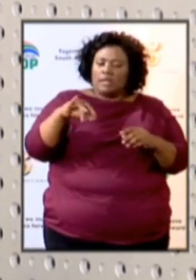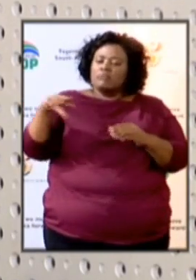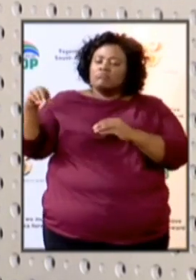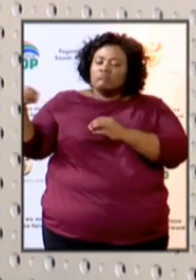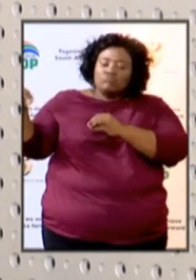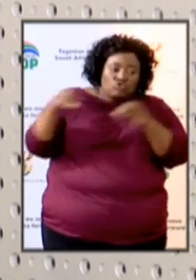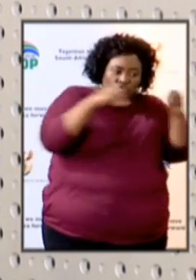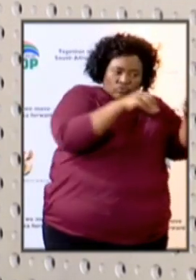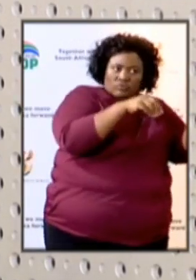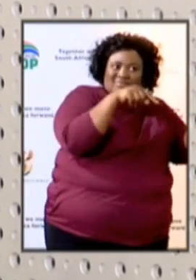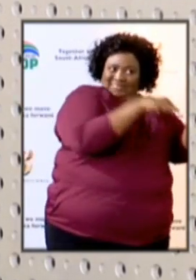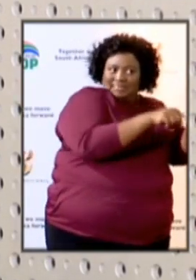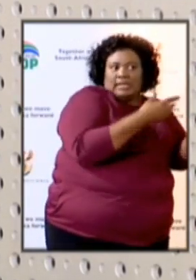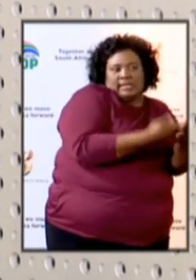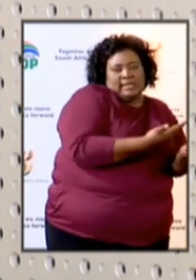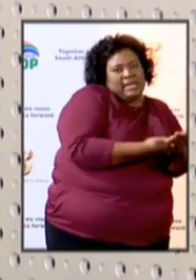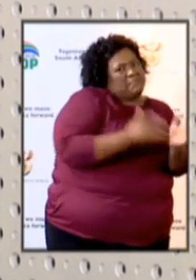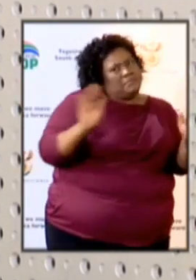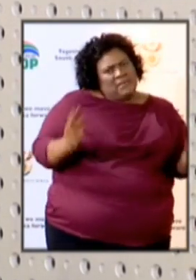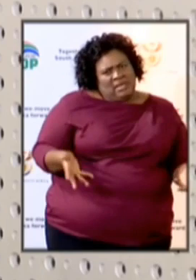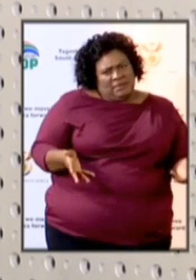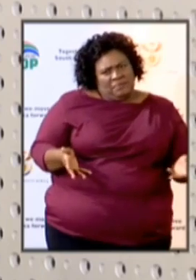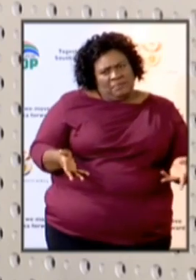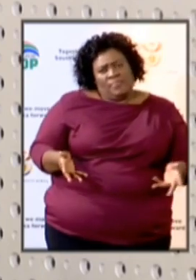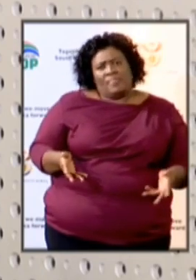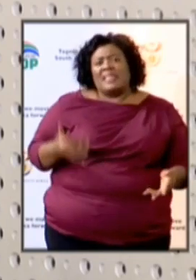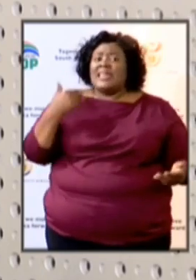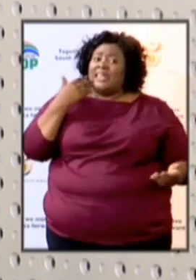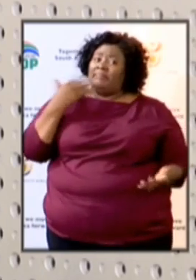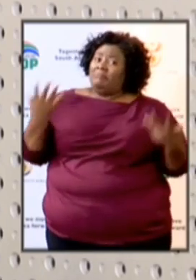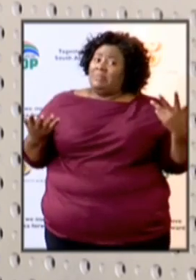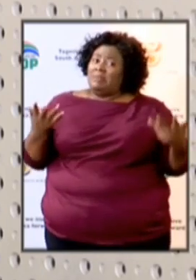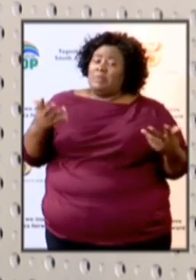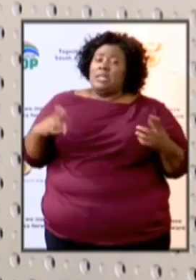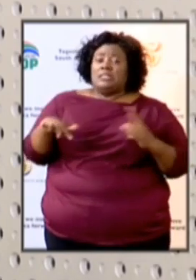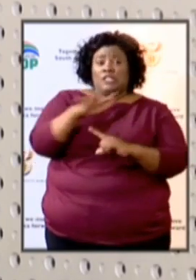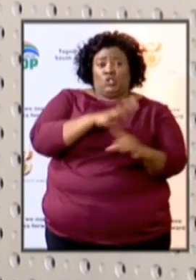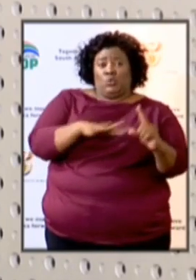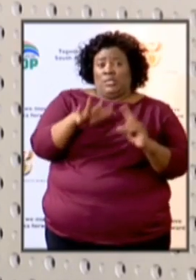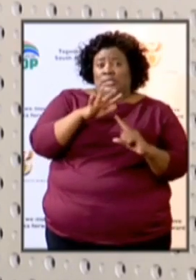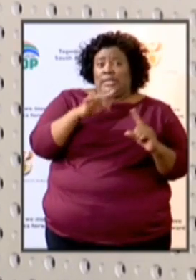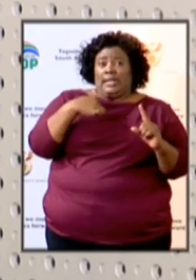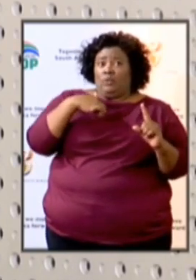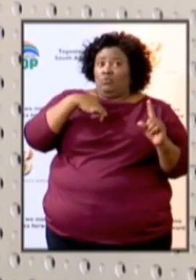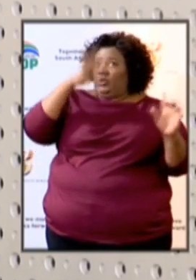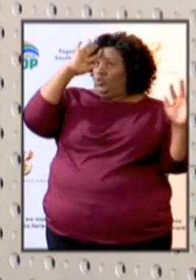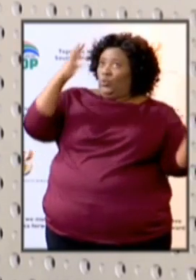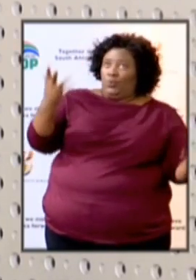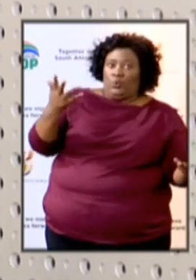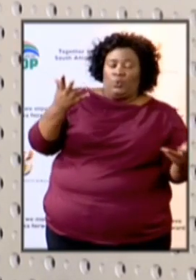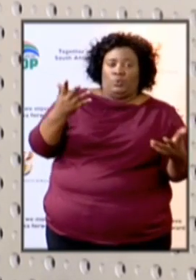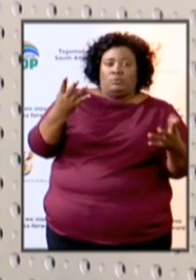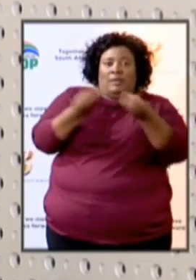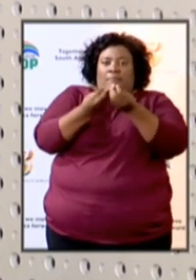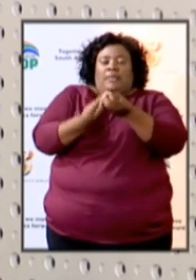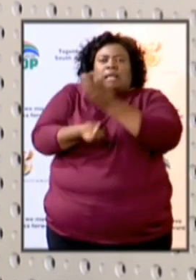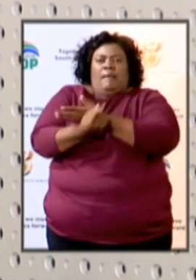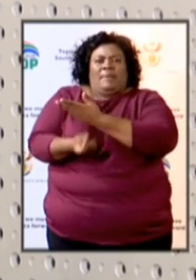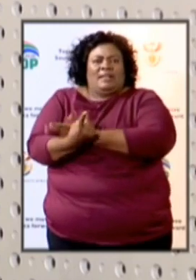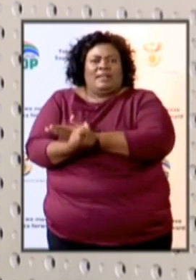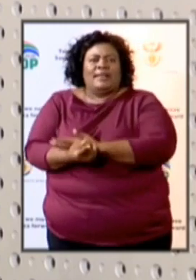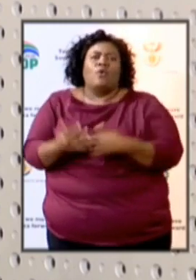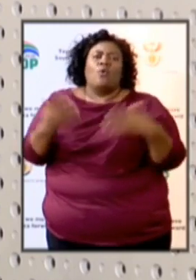Uhambo olingaba khona mangabe kunesimo esingasazi esingajwayelekile